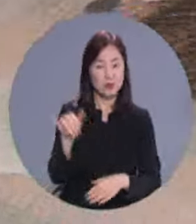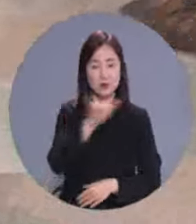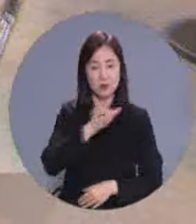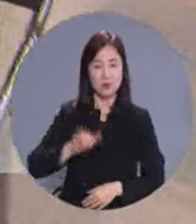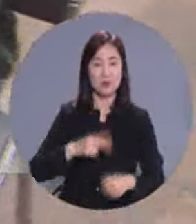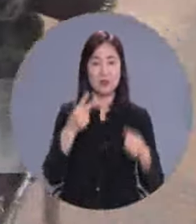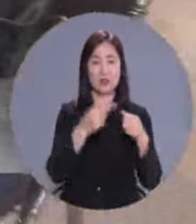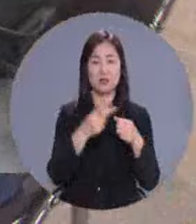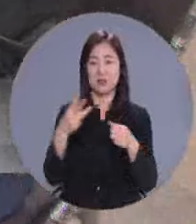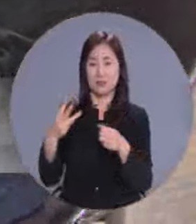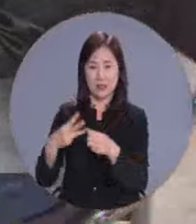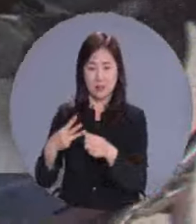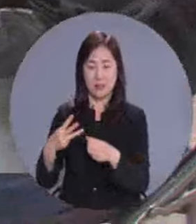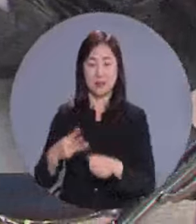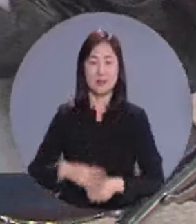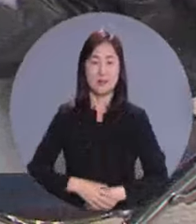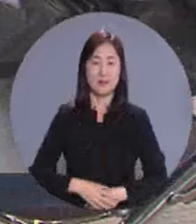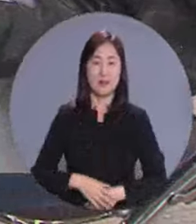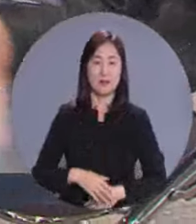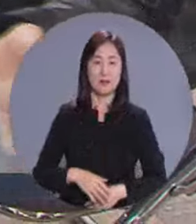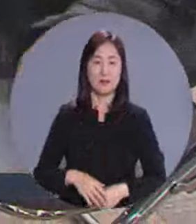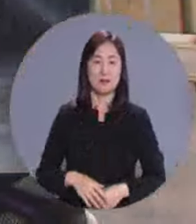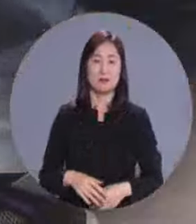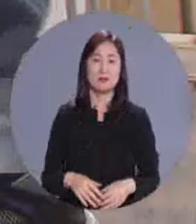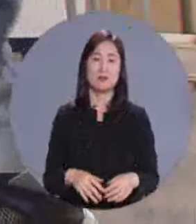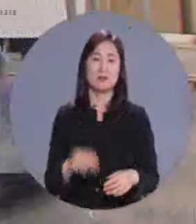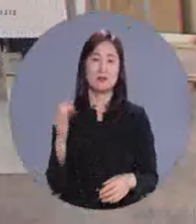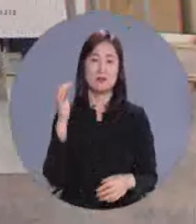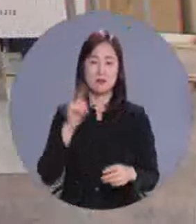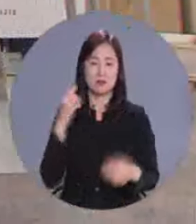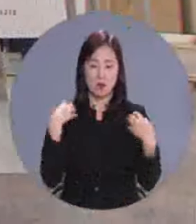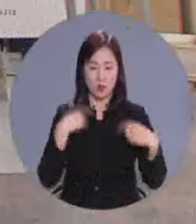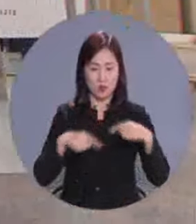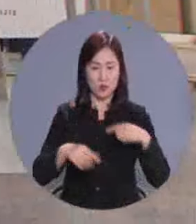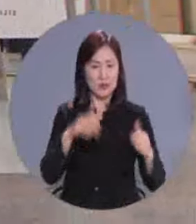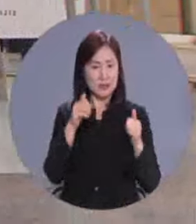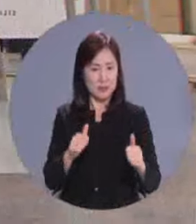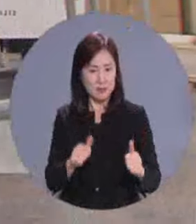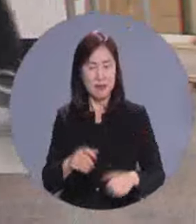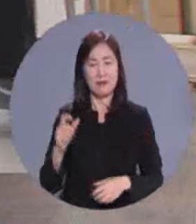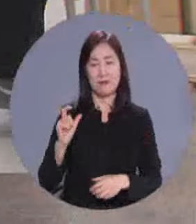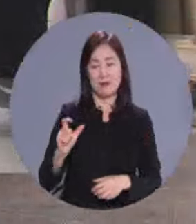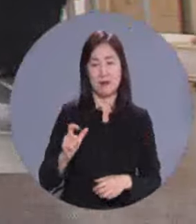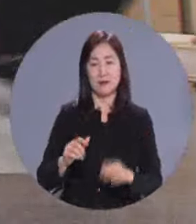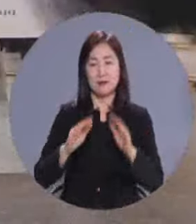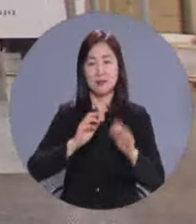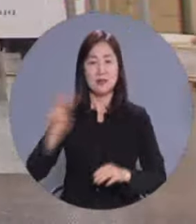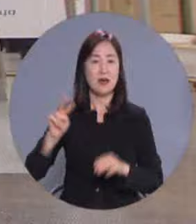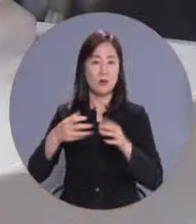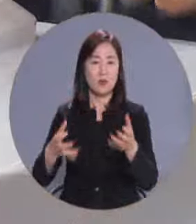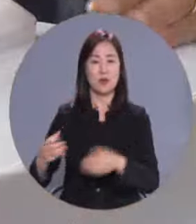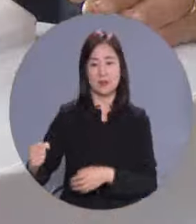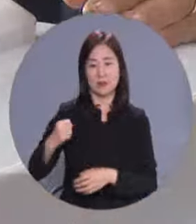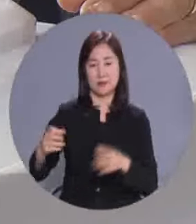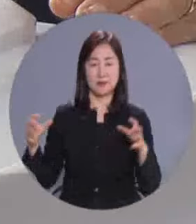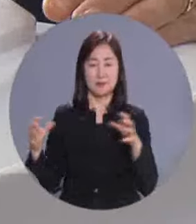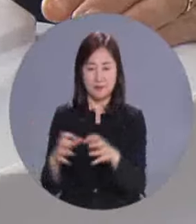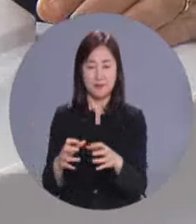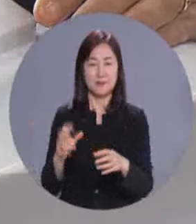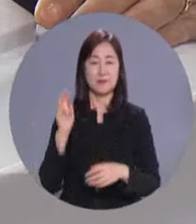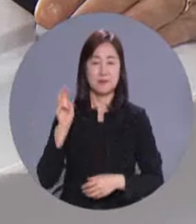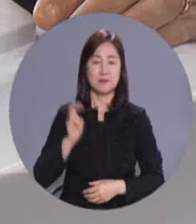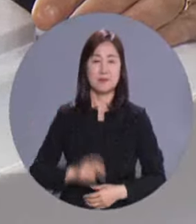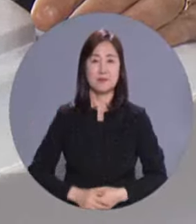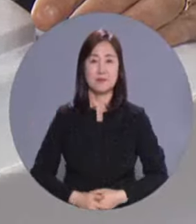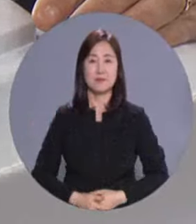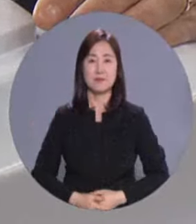2위와 3위를 기록했는데 정권심판론 상으로 호남지역에서 야권 지지층의 결집이 두드러지게 나타난